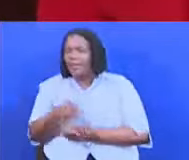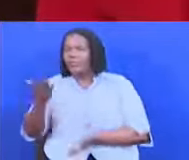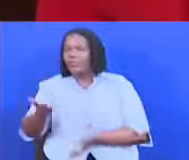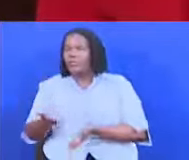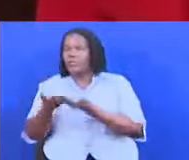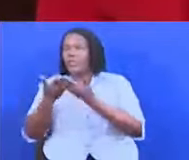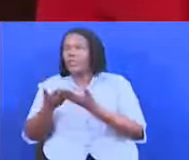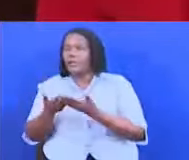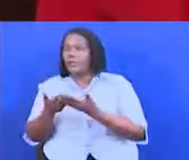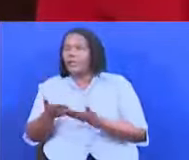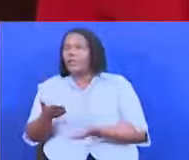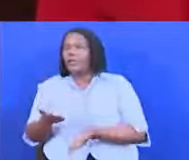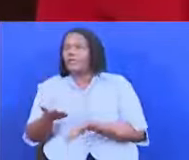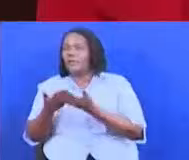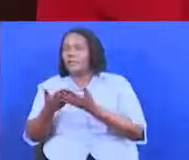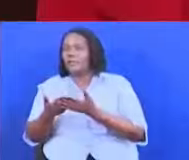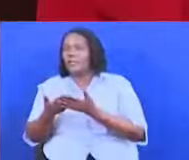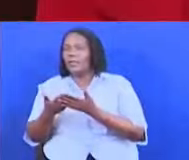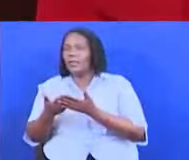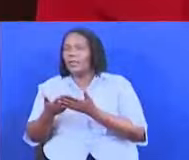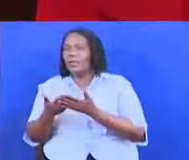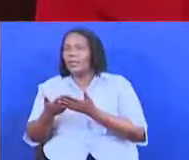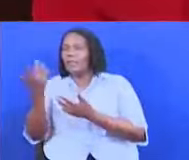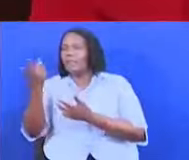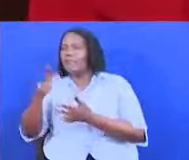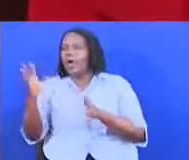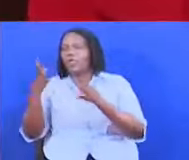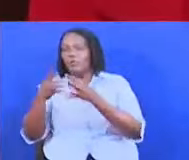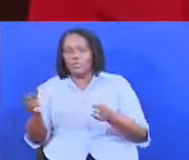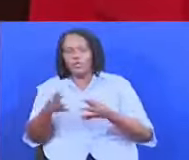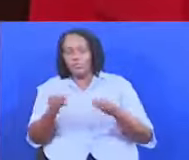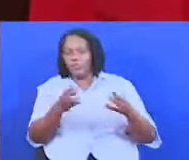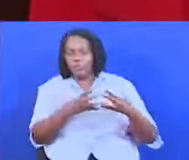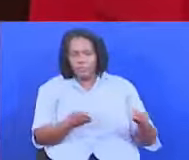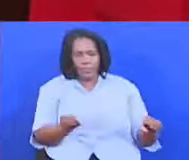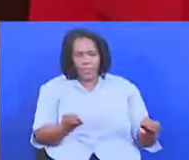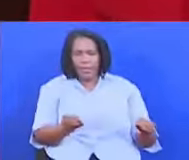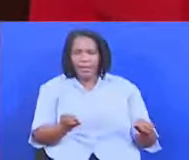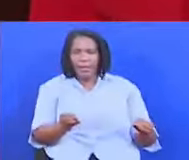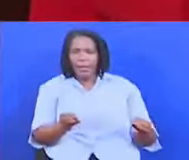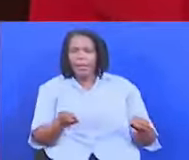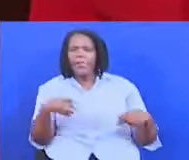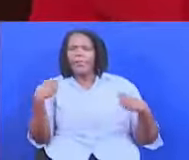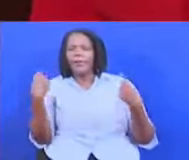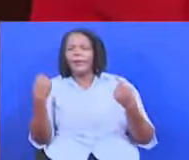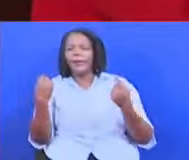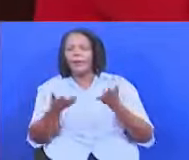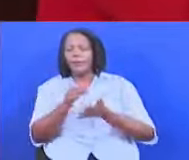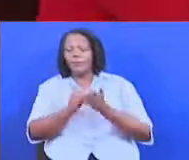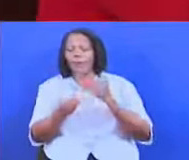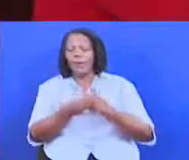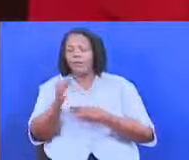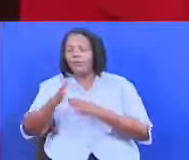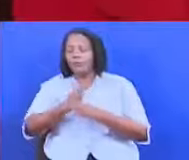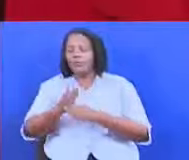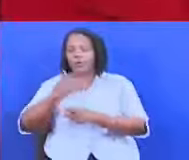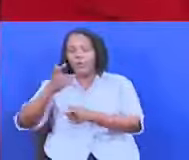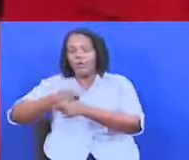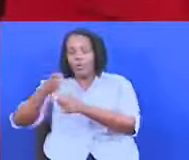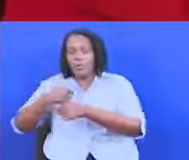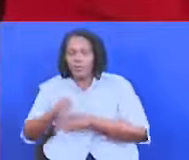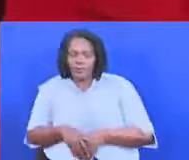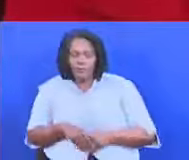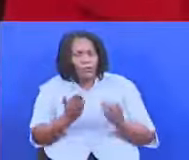kulinda ile maji yaloko pale yasipotee bure, lakini pia kuweza kufanya kazi ya kilimo ambacho kingeweza kutumika.